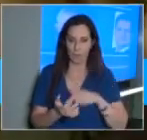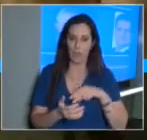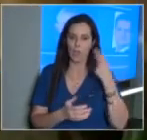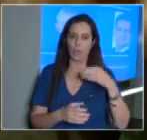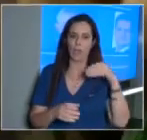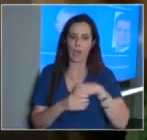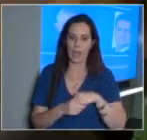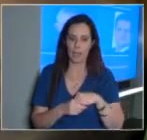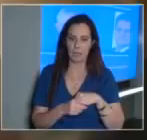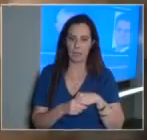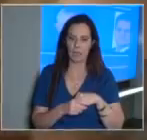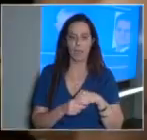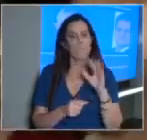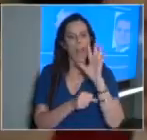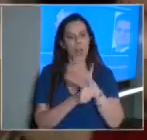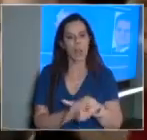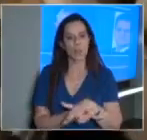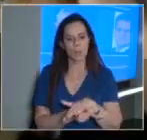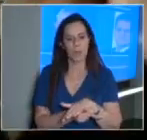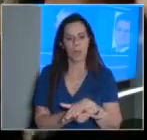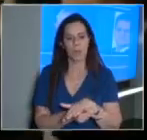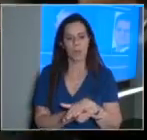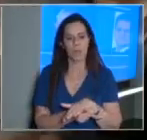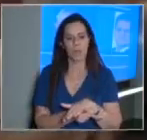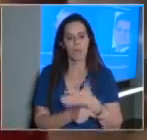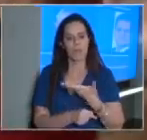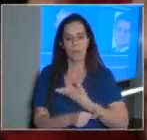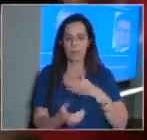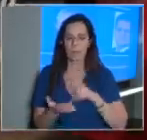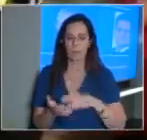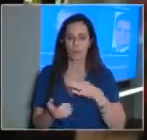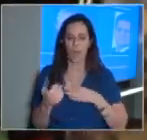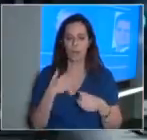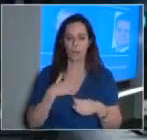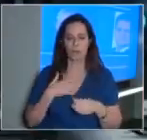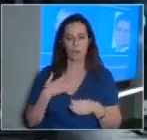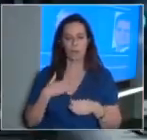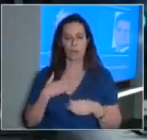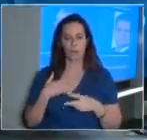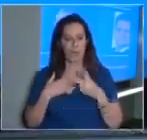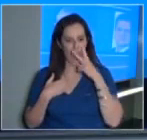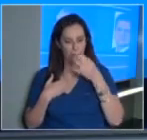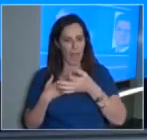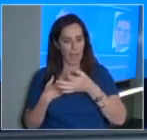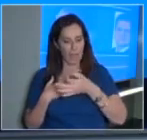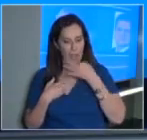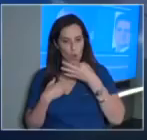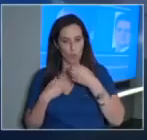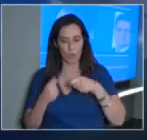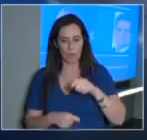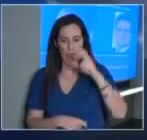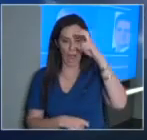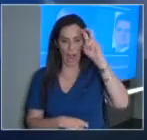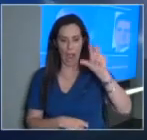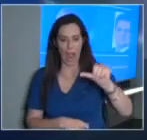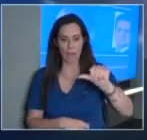להיות חלק ולהשפיע ולקבל את הזכויות שלנו. ראית את הנאום של חבר הכנסת איימן עודה אתמול